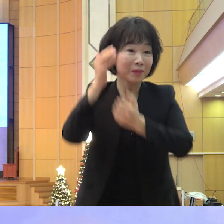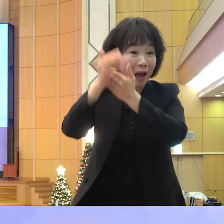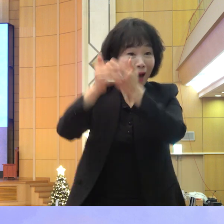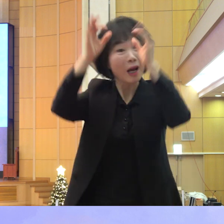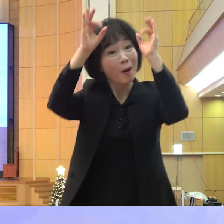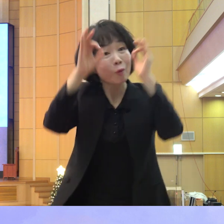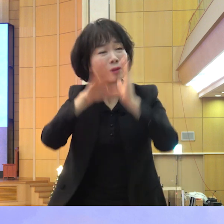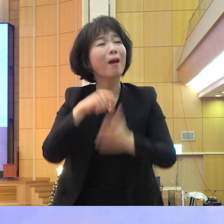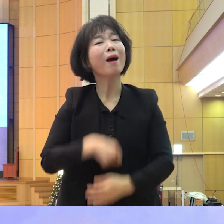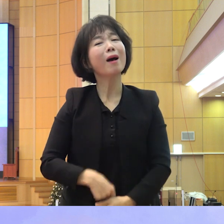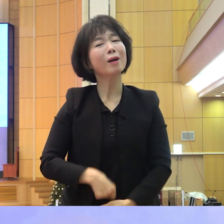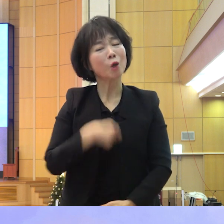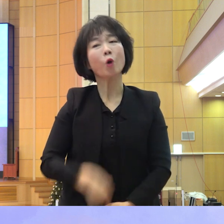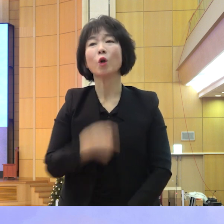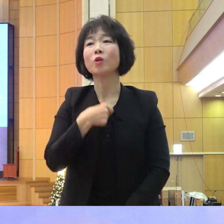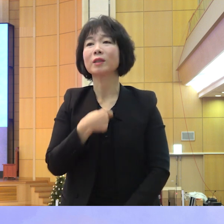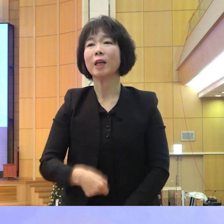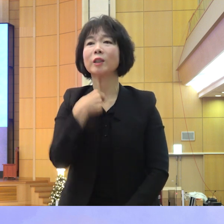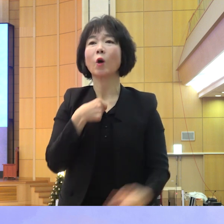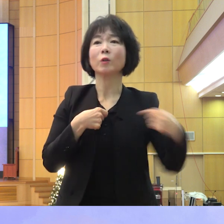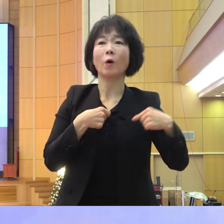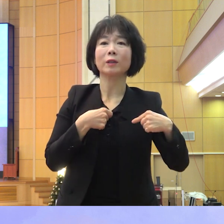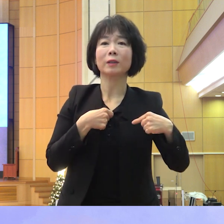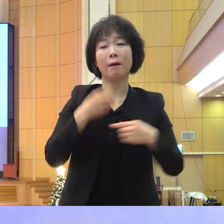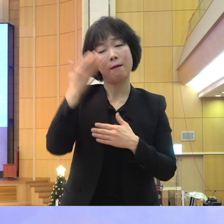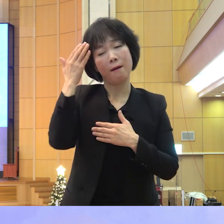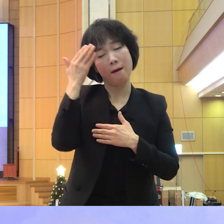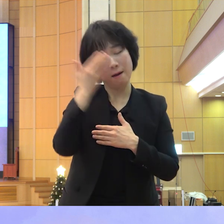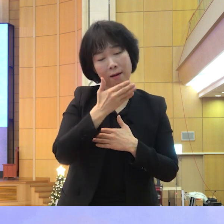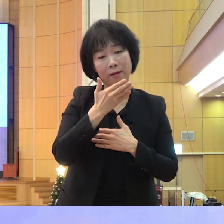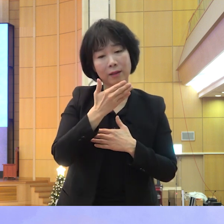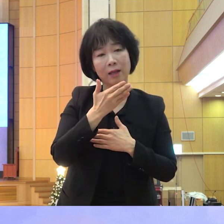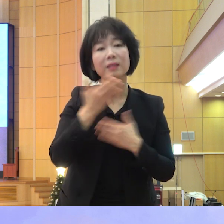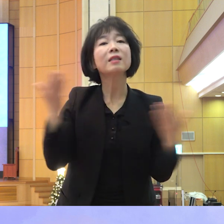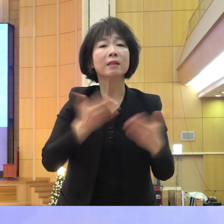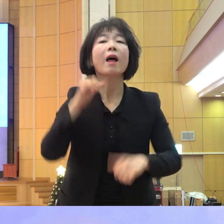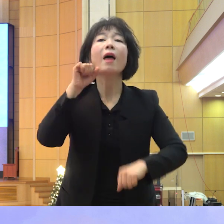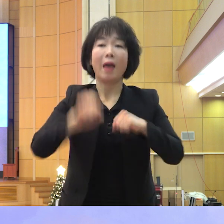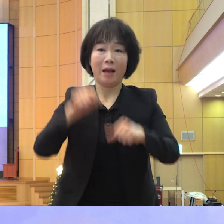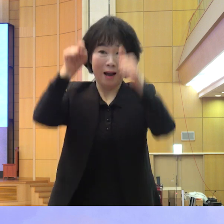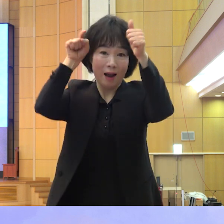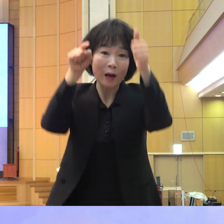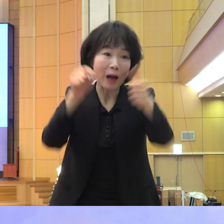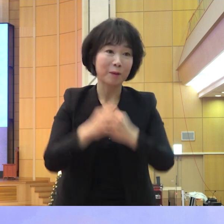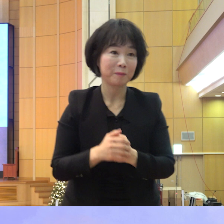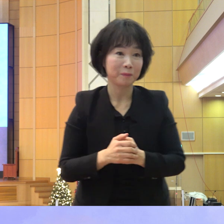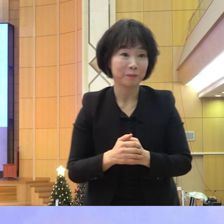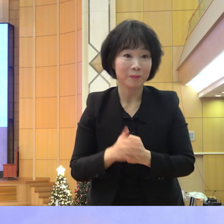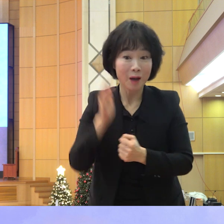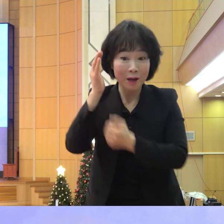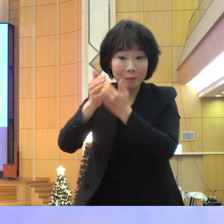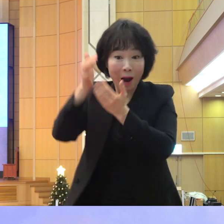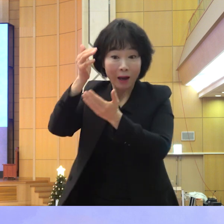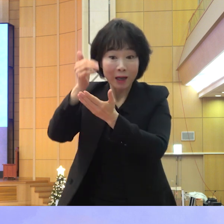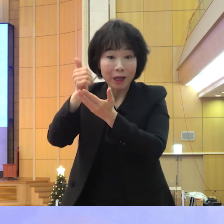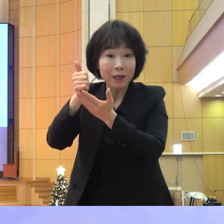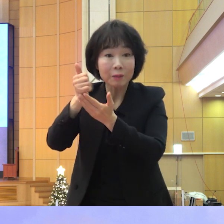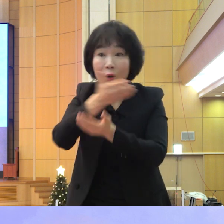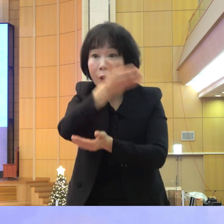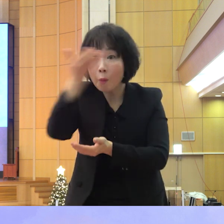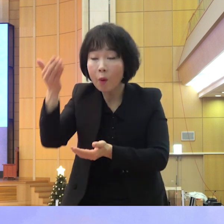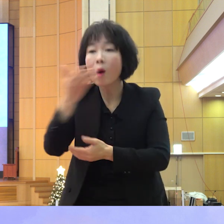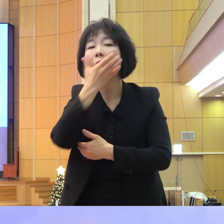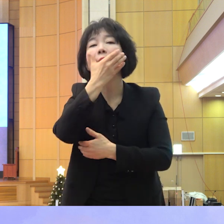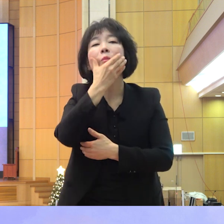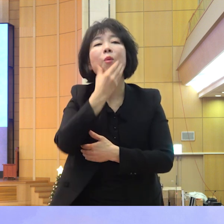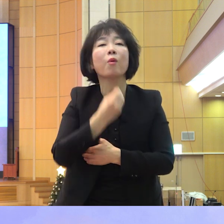보시기에 정직하고 선량한 일을 행하라. 그리하면 내가 복을 얻고,